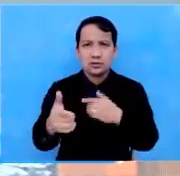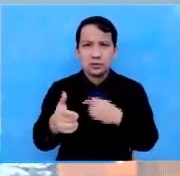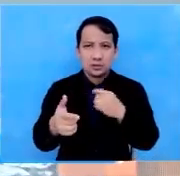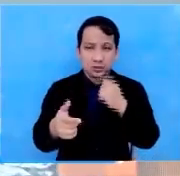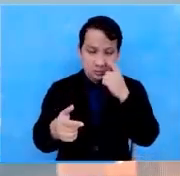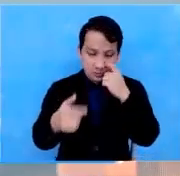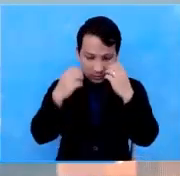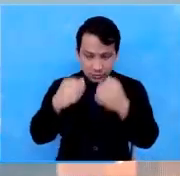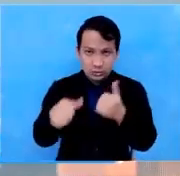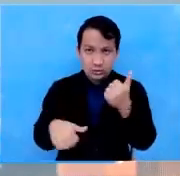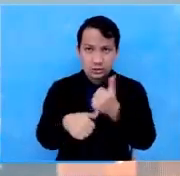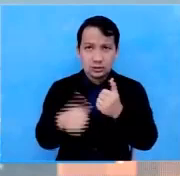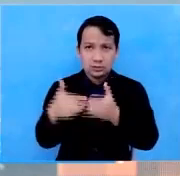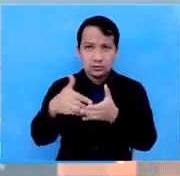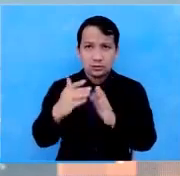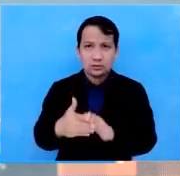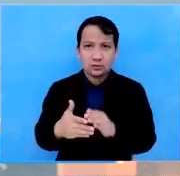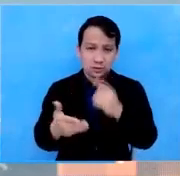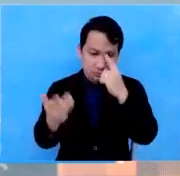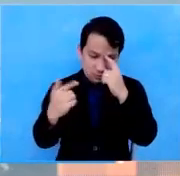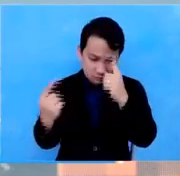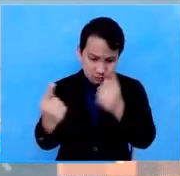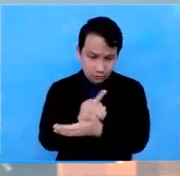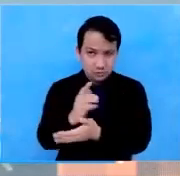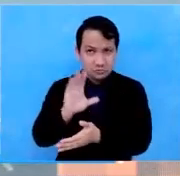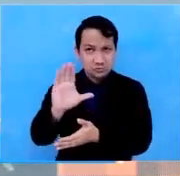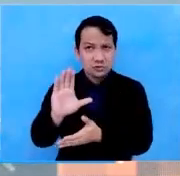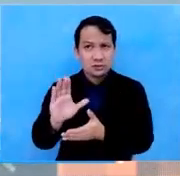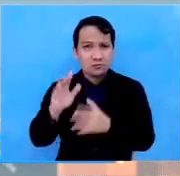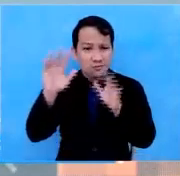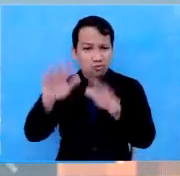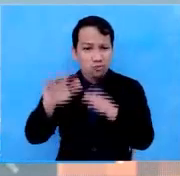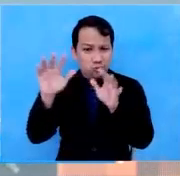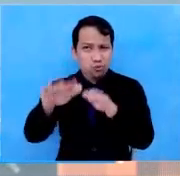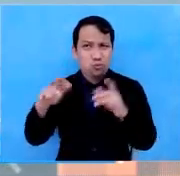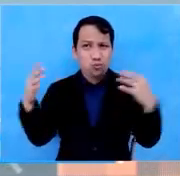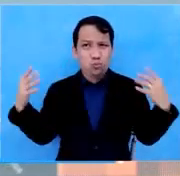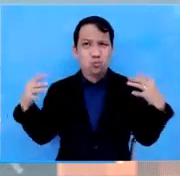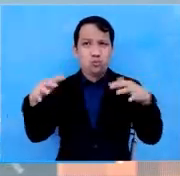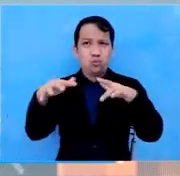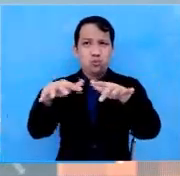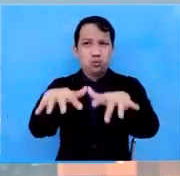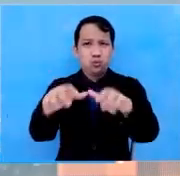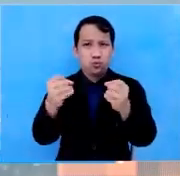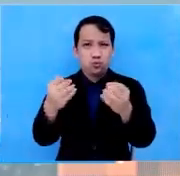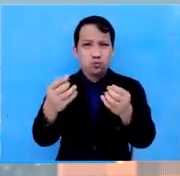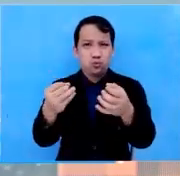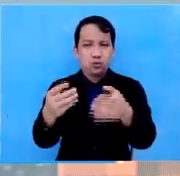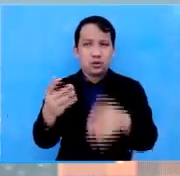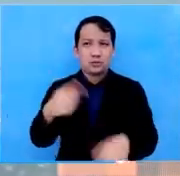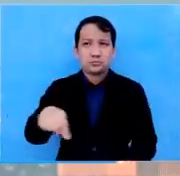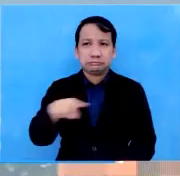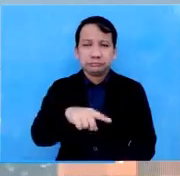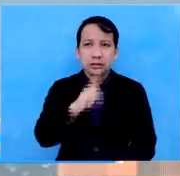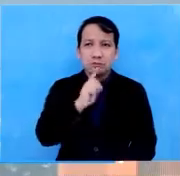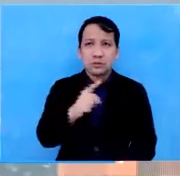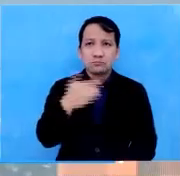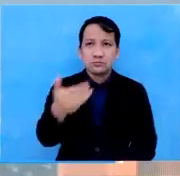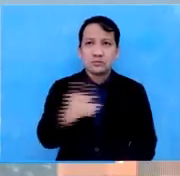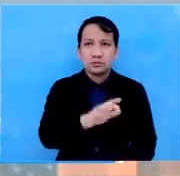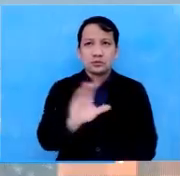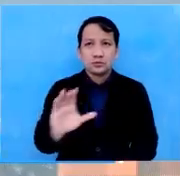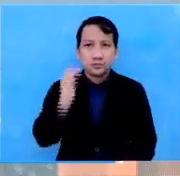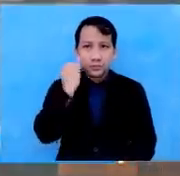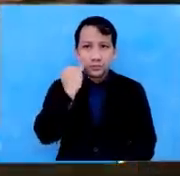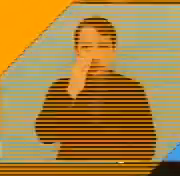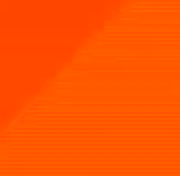sa mga estudyante. Itong weekend nga, maulan na, pero marami pa rin ang nagpunta. Nasa frontline ng balitang yan, si JC